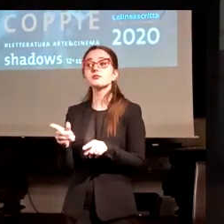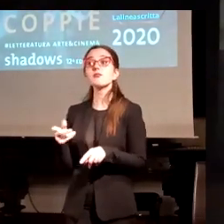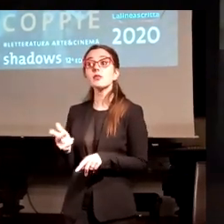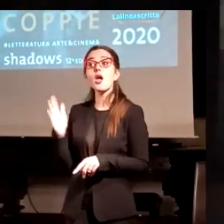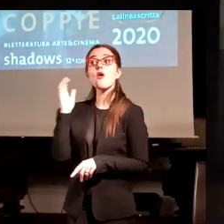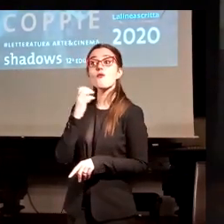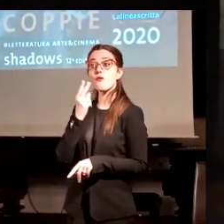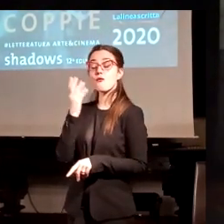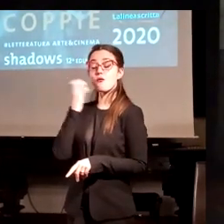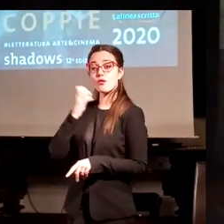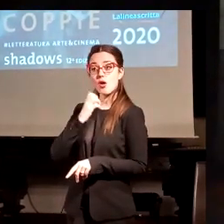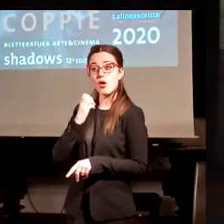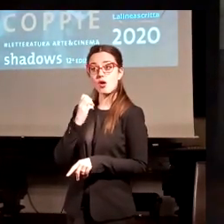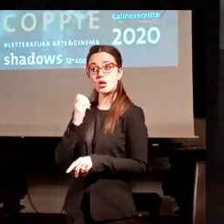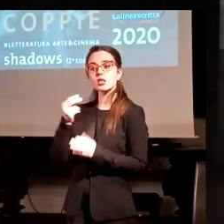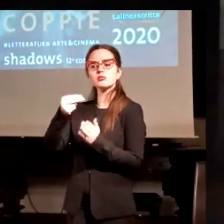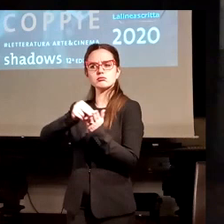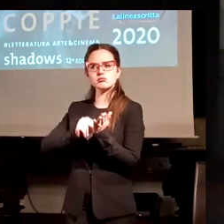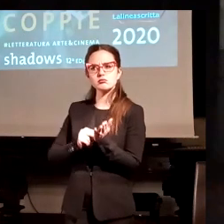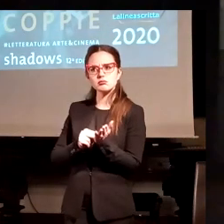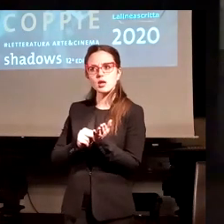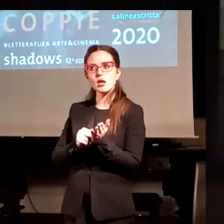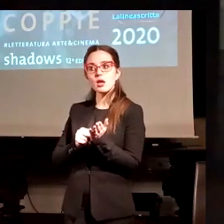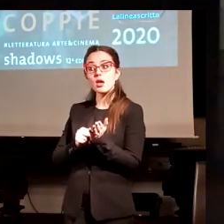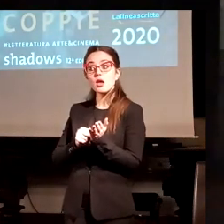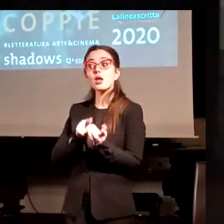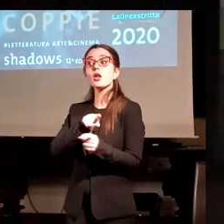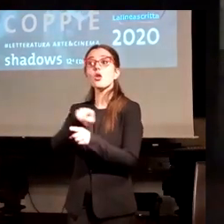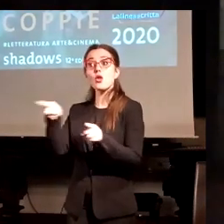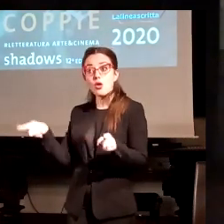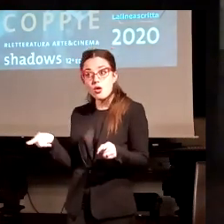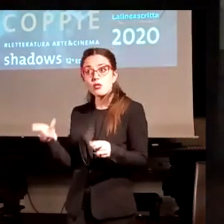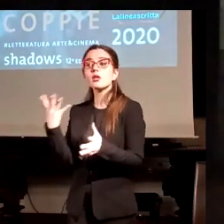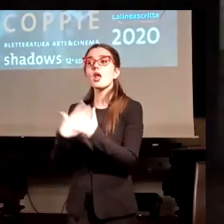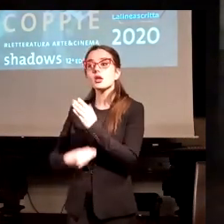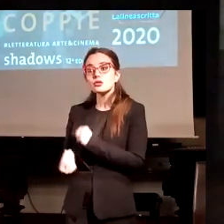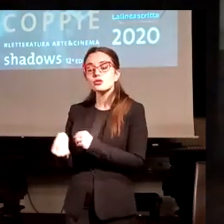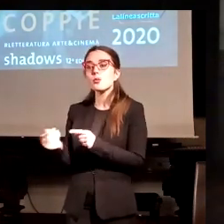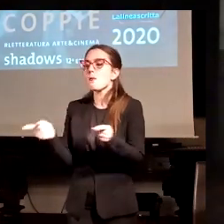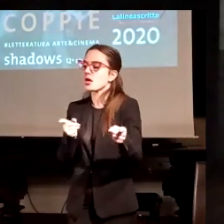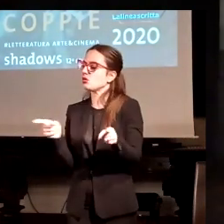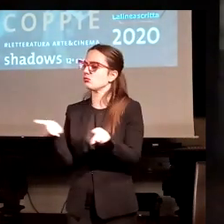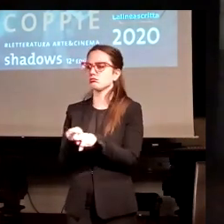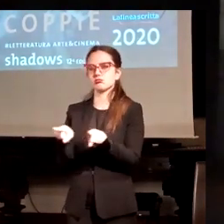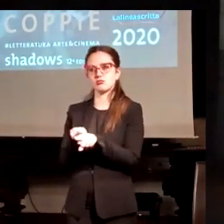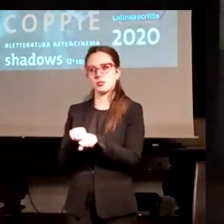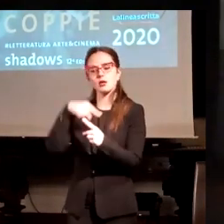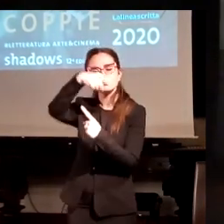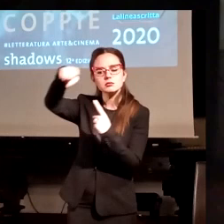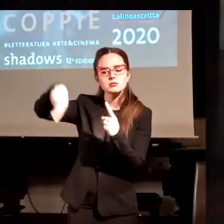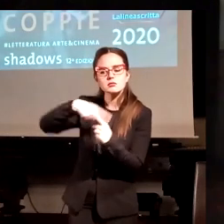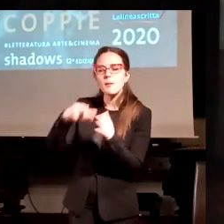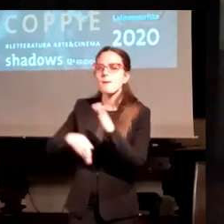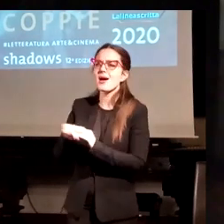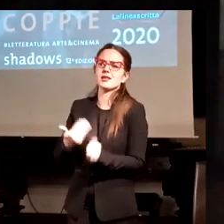sono già dentro gli autori che nascono nello stesso decennio il giro di boa è cominciato qualche anno prima tra il